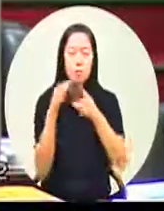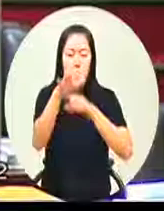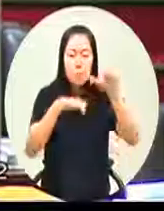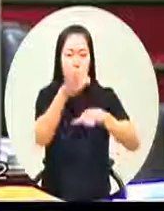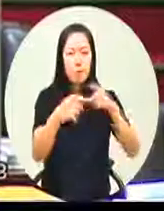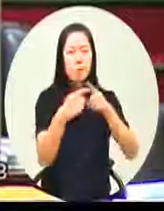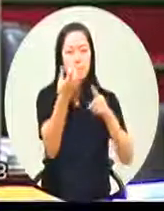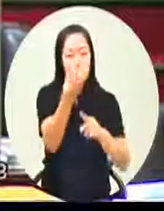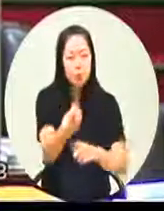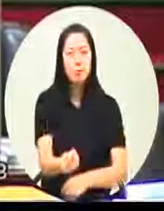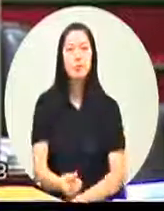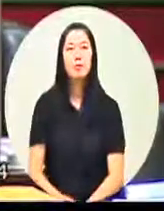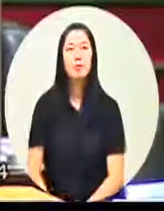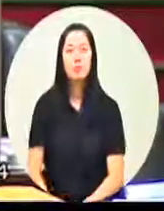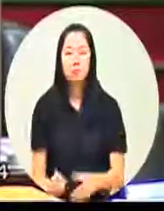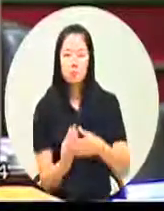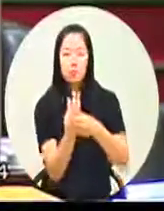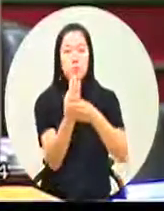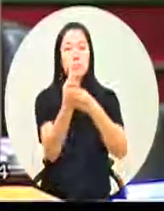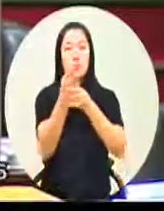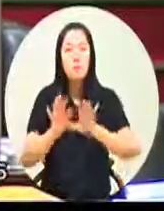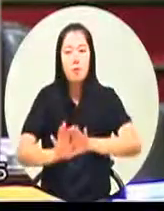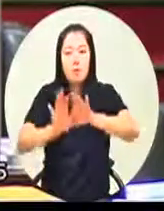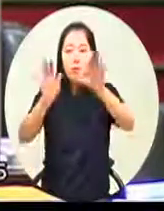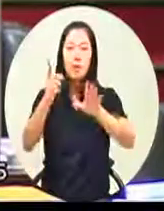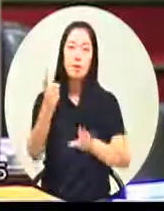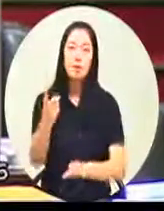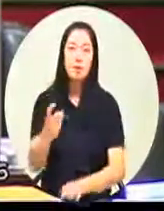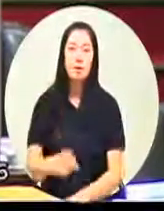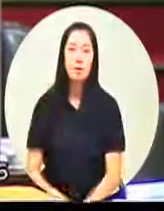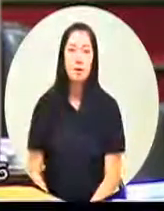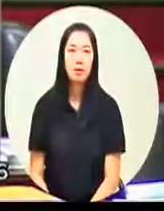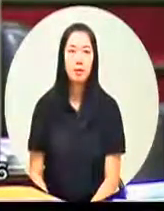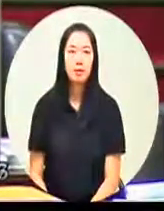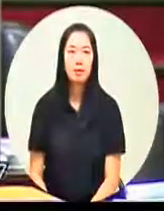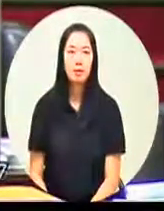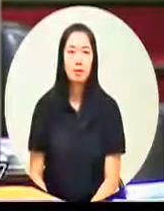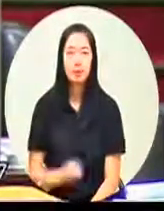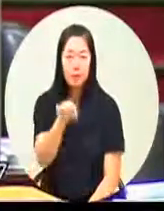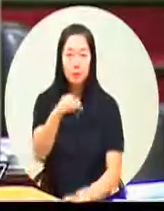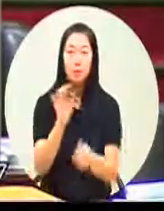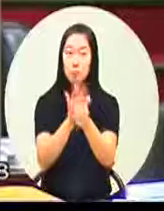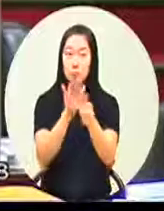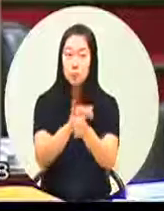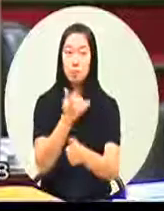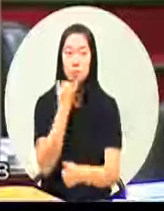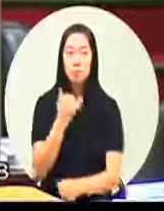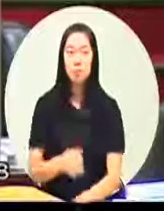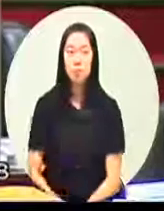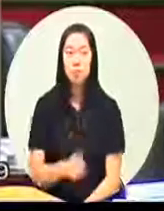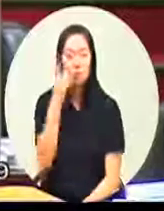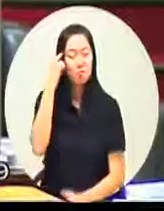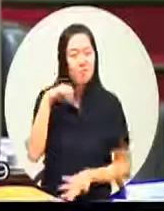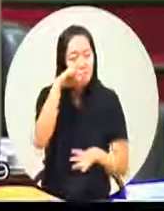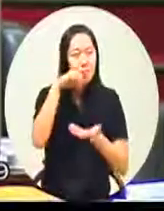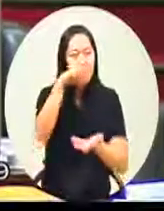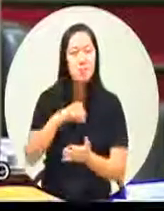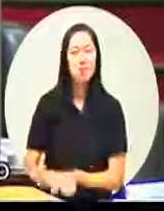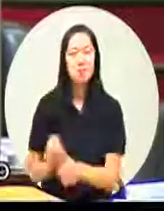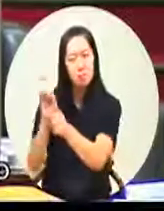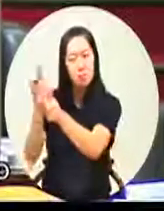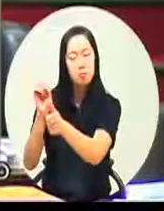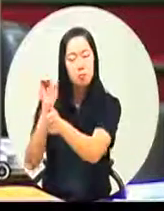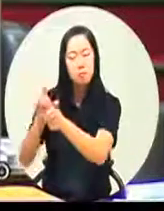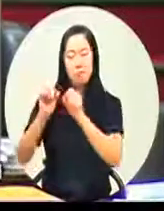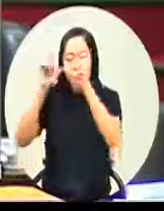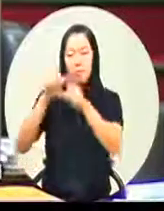来的温泉业也不会起来了你这边啊要帮忙 提意见要提醒啊高